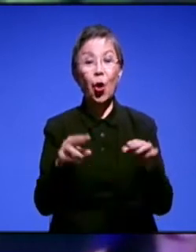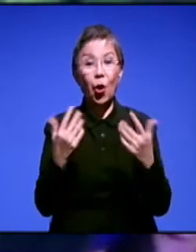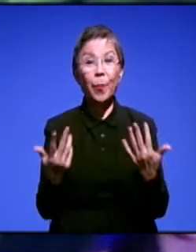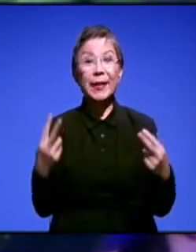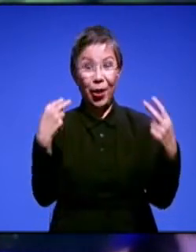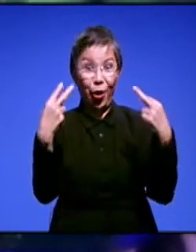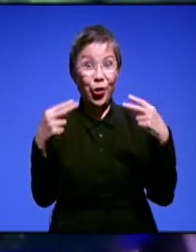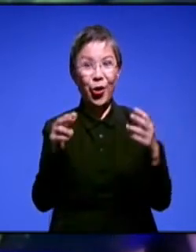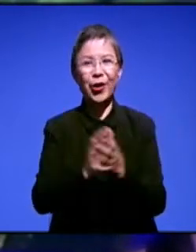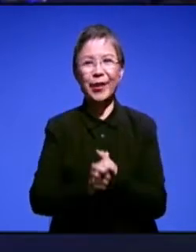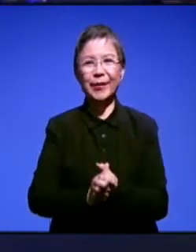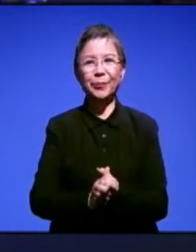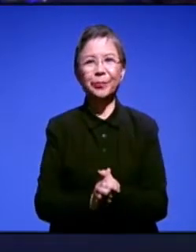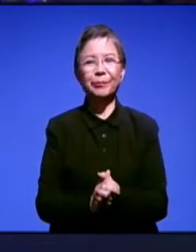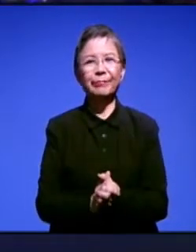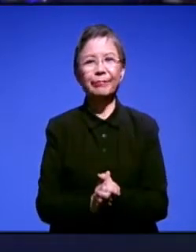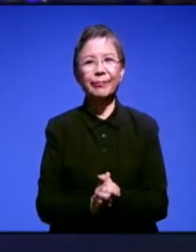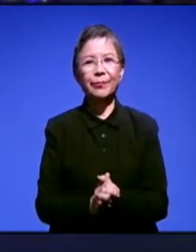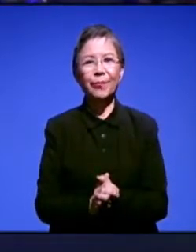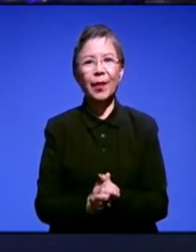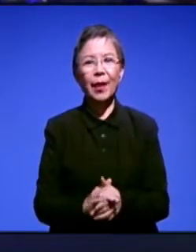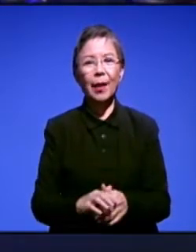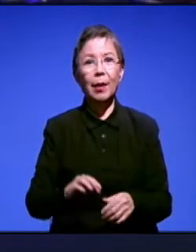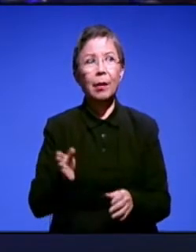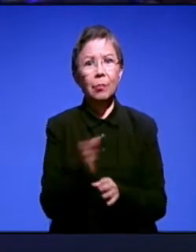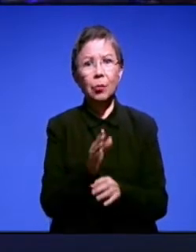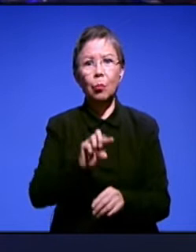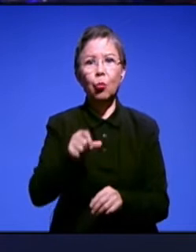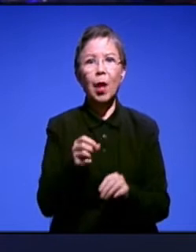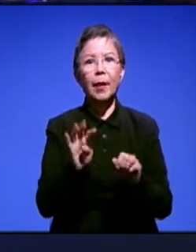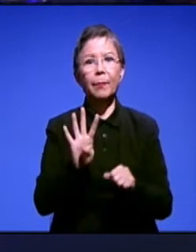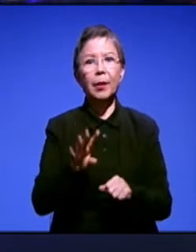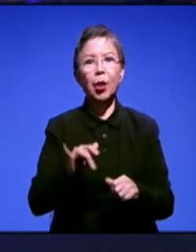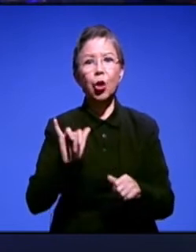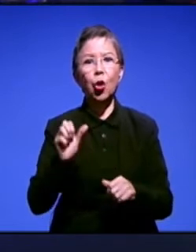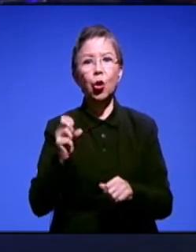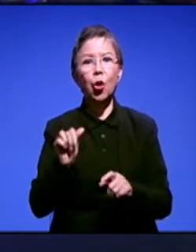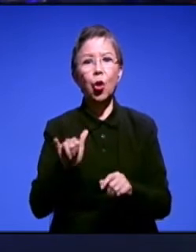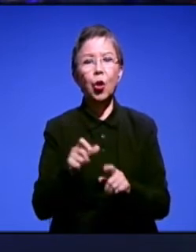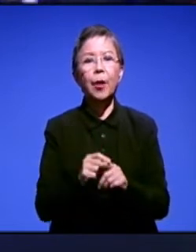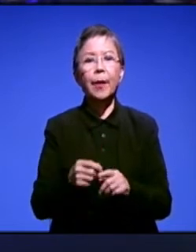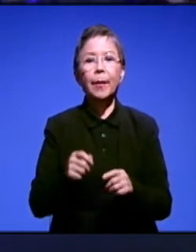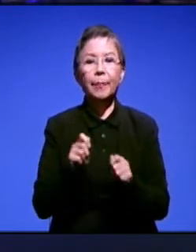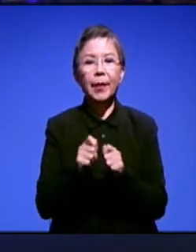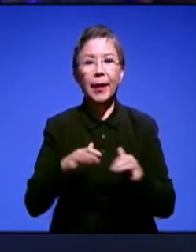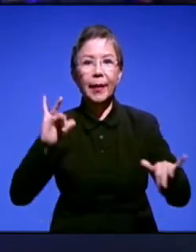dan bertobat pada Sang Penciptanya. Sebelumnya, awal April lalu, Yoyo menciptakan tarian bertema wabah